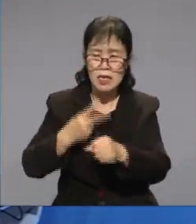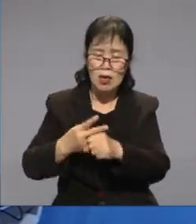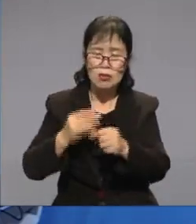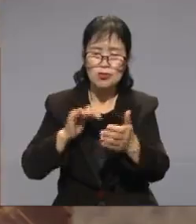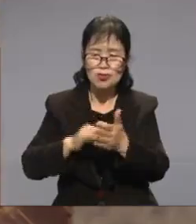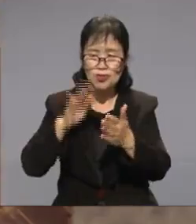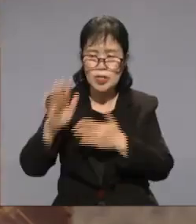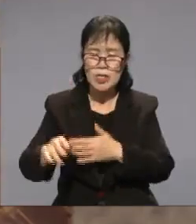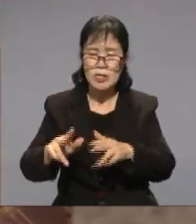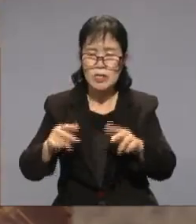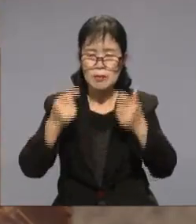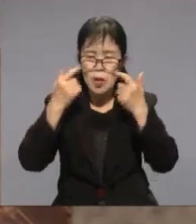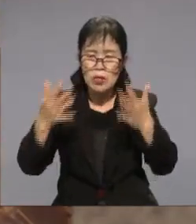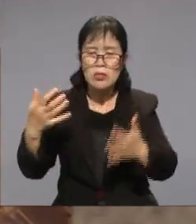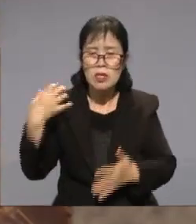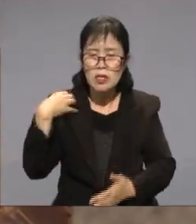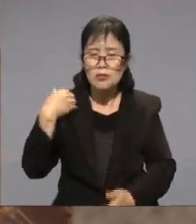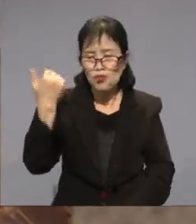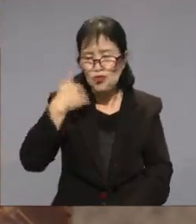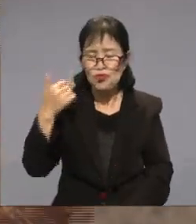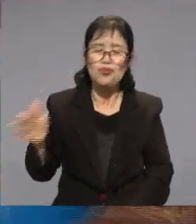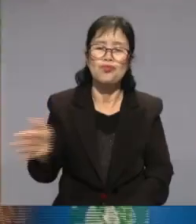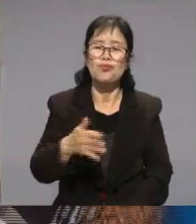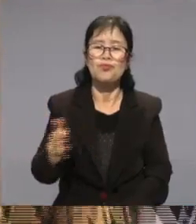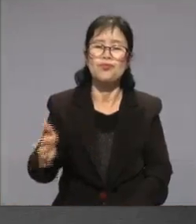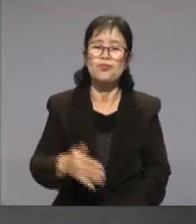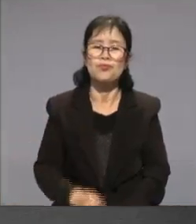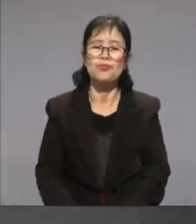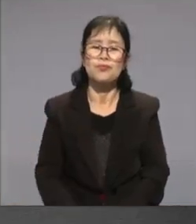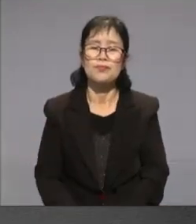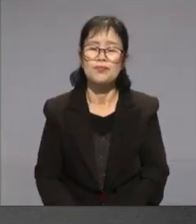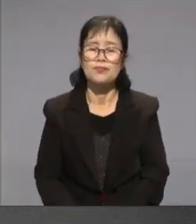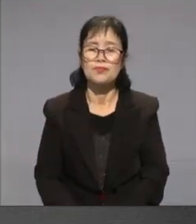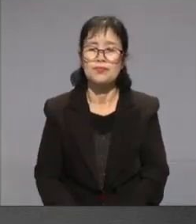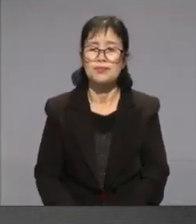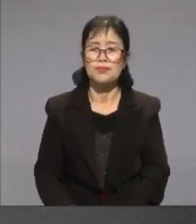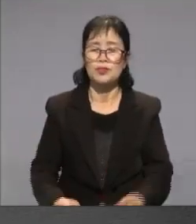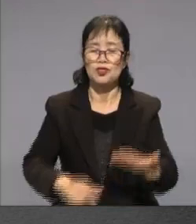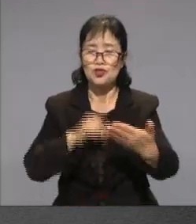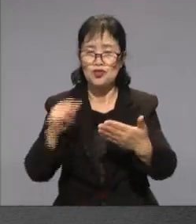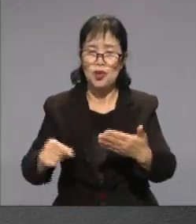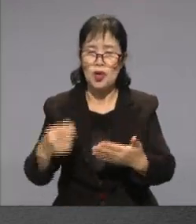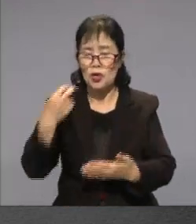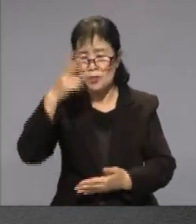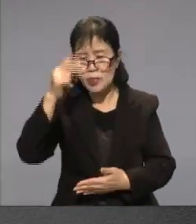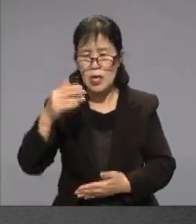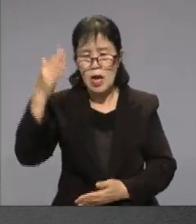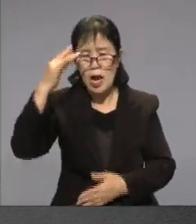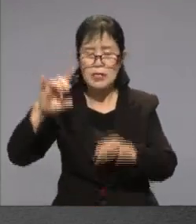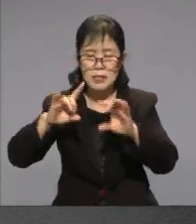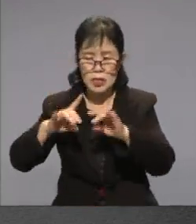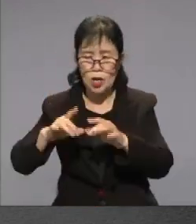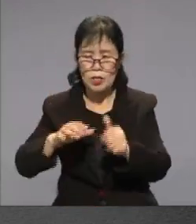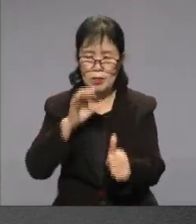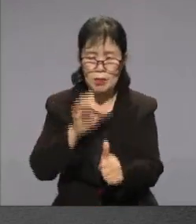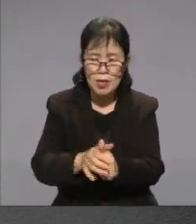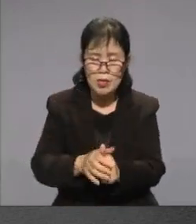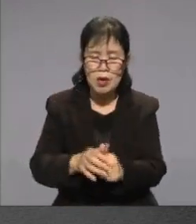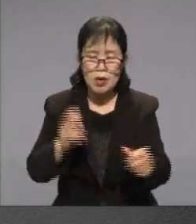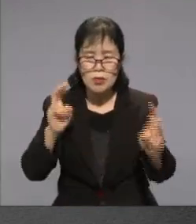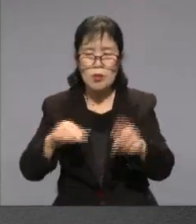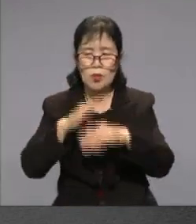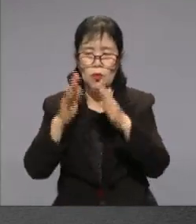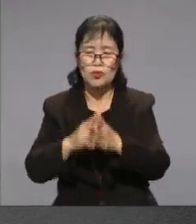지금까지 명확히 책임을지는이가 없습니다 지난달 검찰은 한전과 배전 업체 모두 불기소 처분을